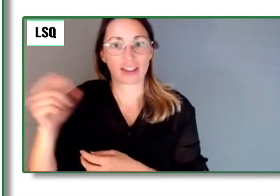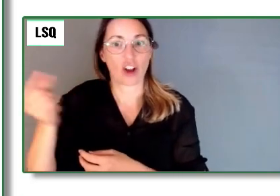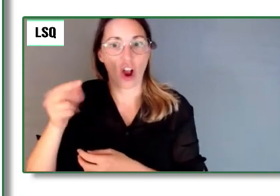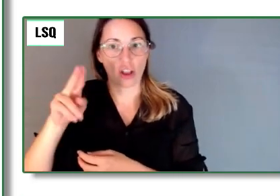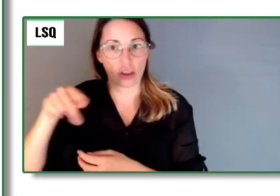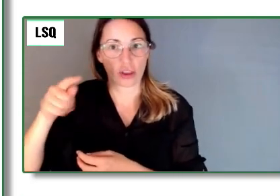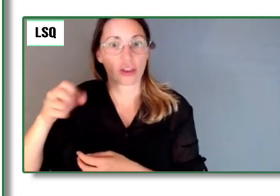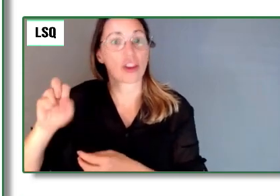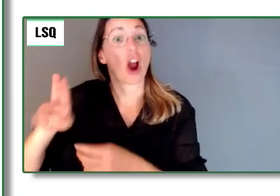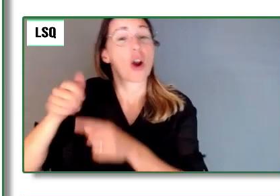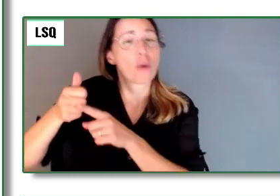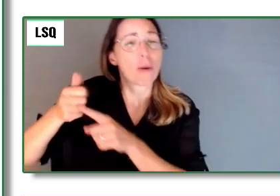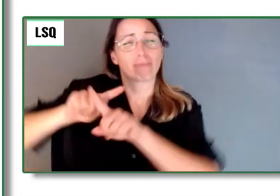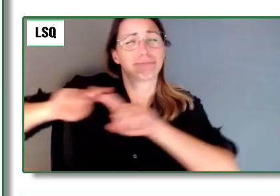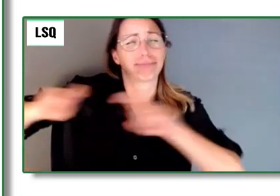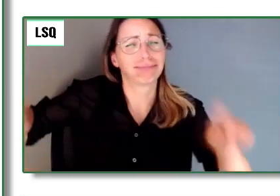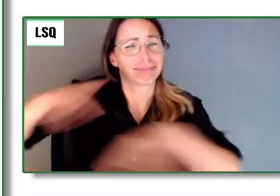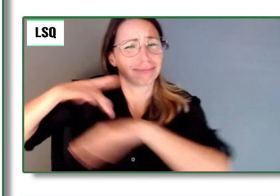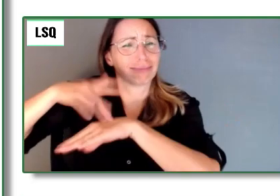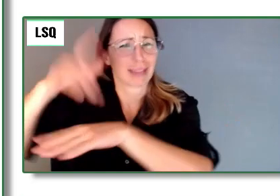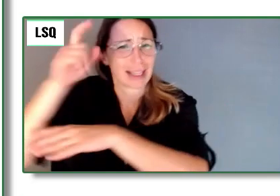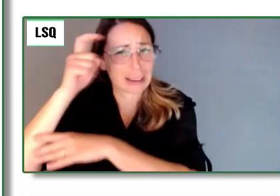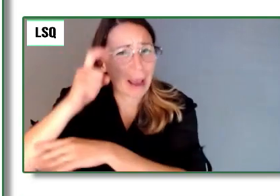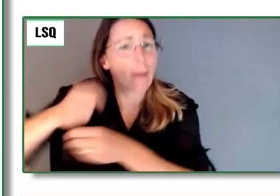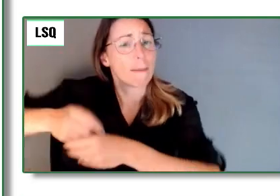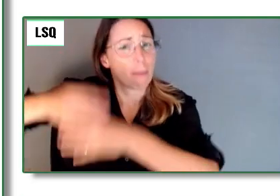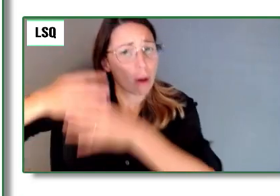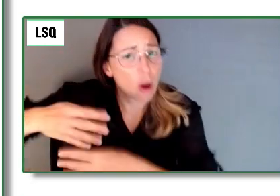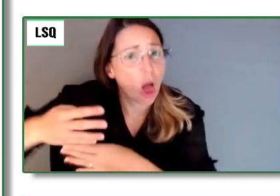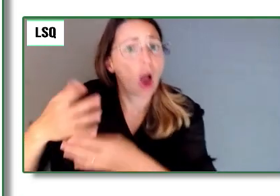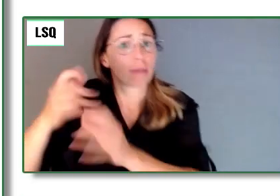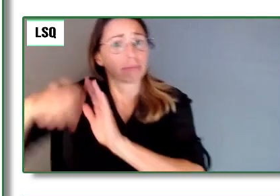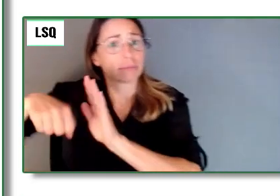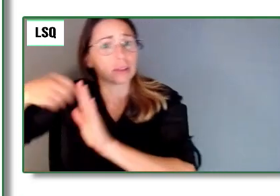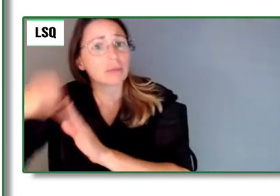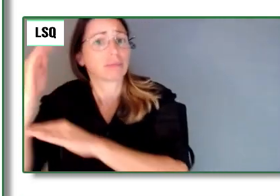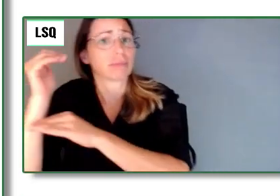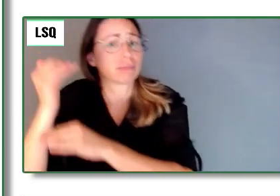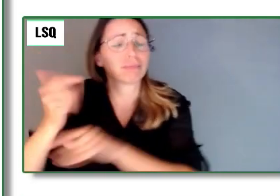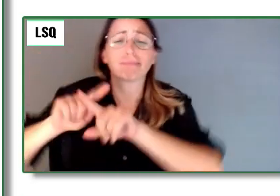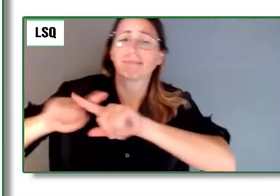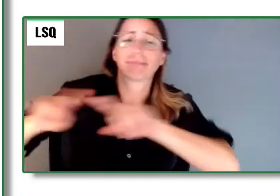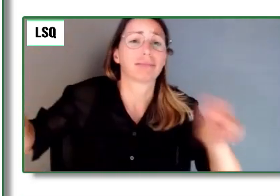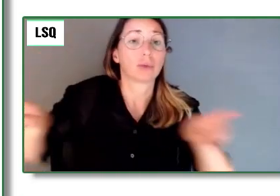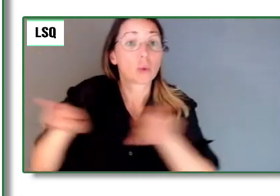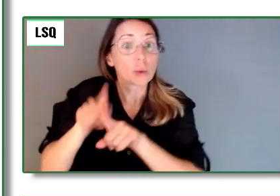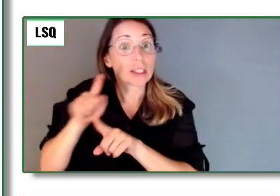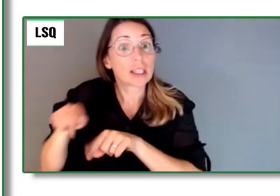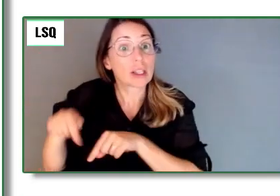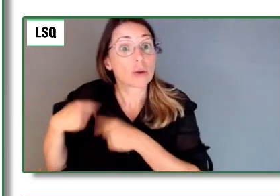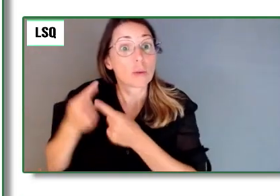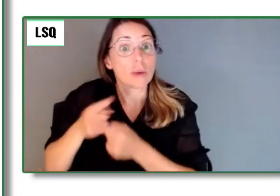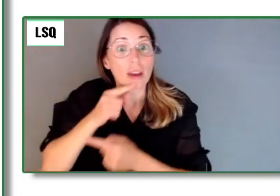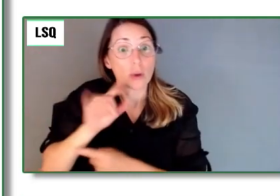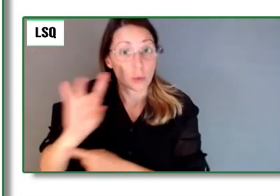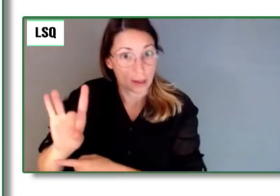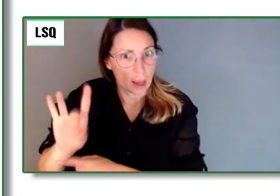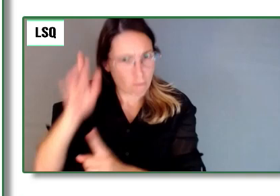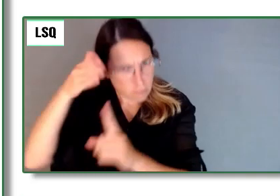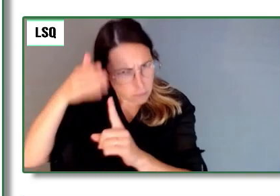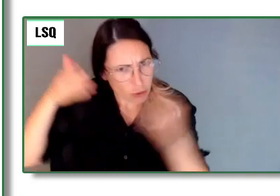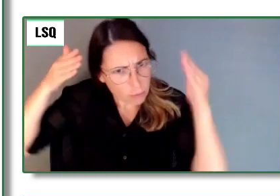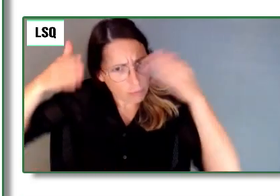concentre sur la documentation des incroyables ressources naturelles du Canada pour la visualisation et la narration. Accueillons Lawrence, s'il vous plaît.